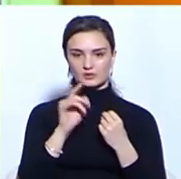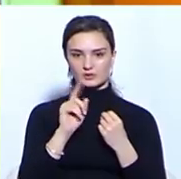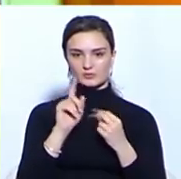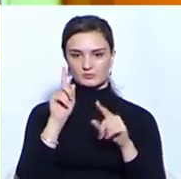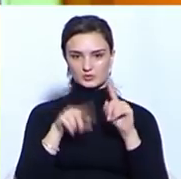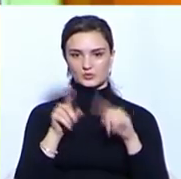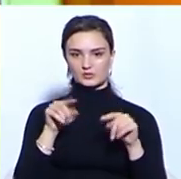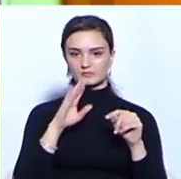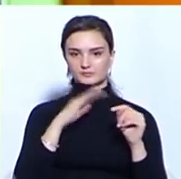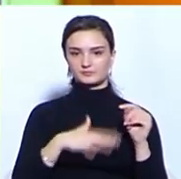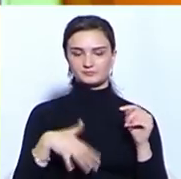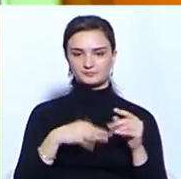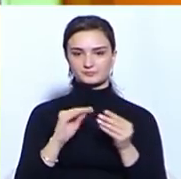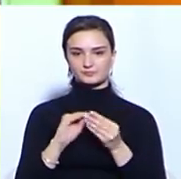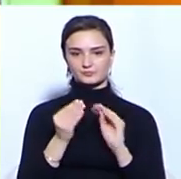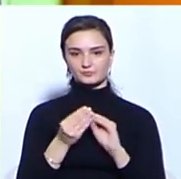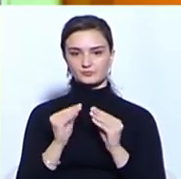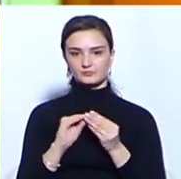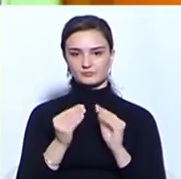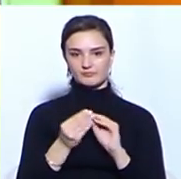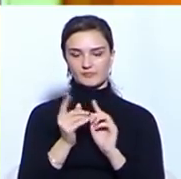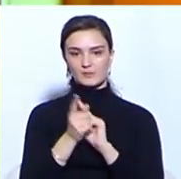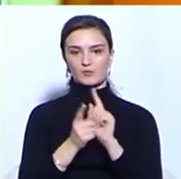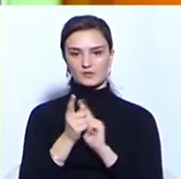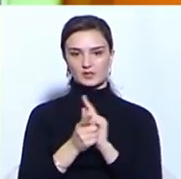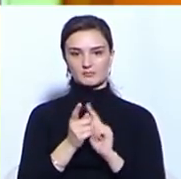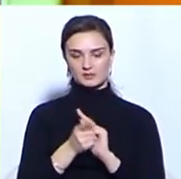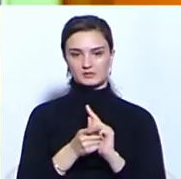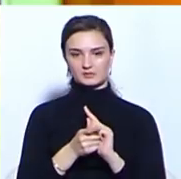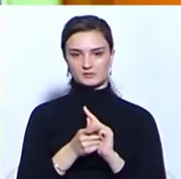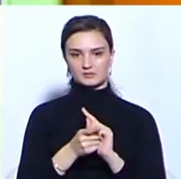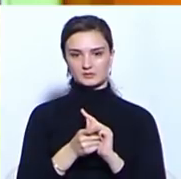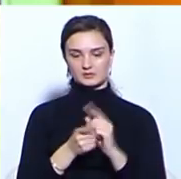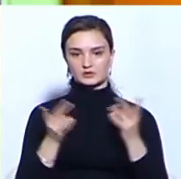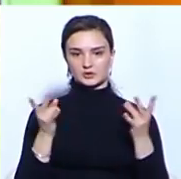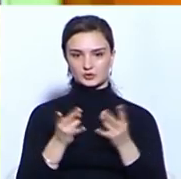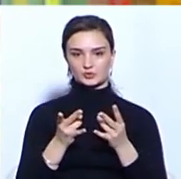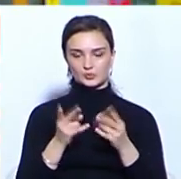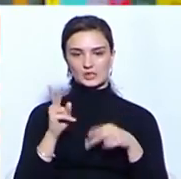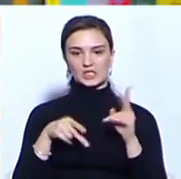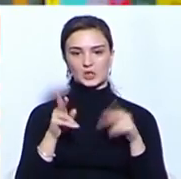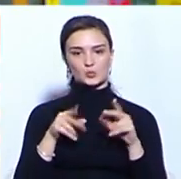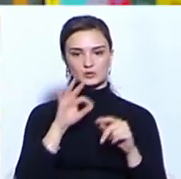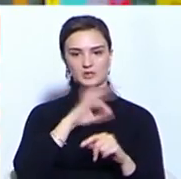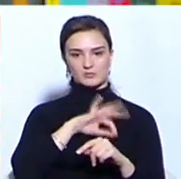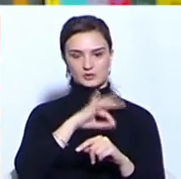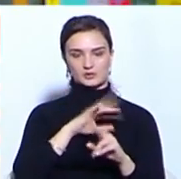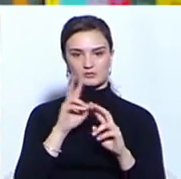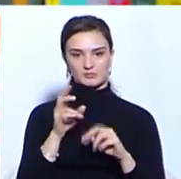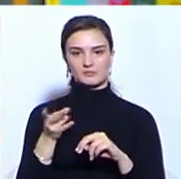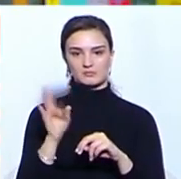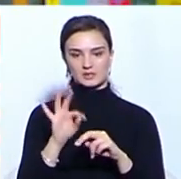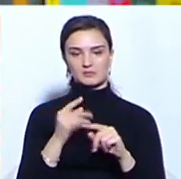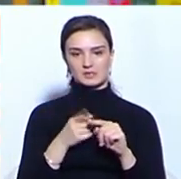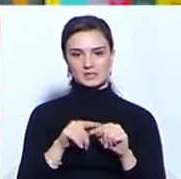რომ ზოგიერთი გინეკოლოგიური პრობლემის მოგვარება მოითხოვს ქირურგიული მეთოდების გამოყენებას, თუმცა